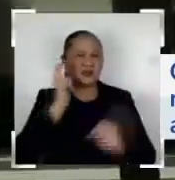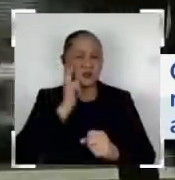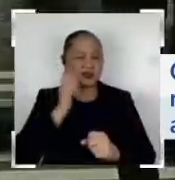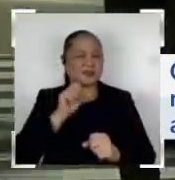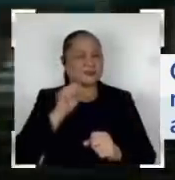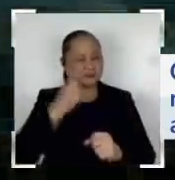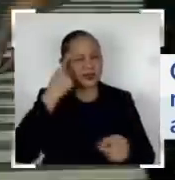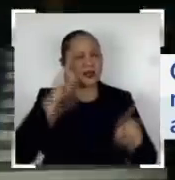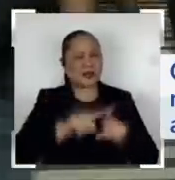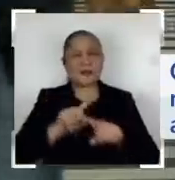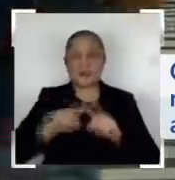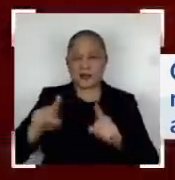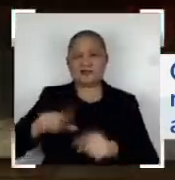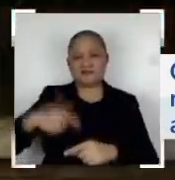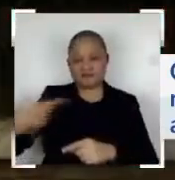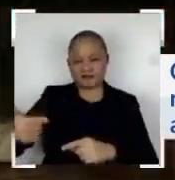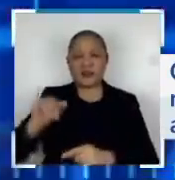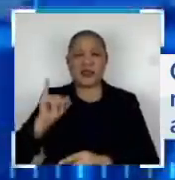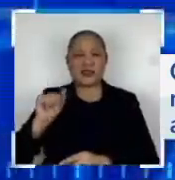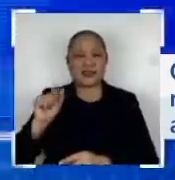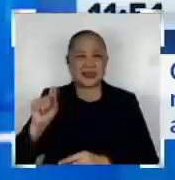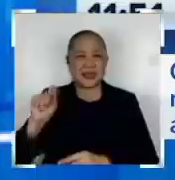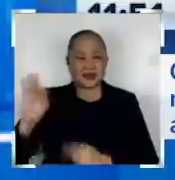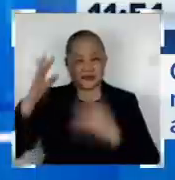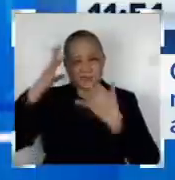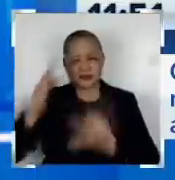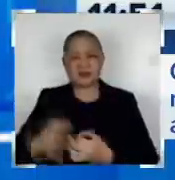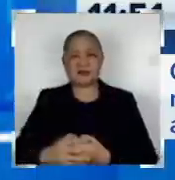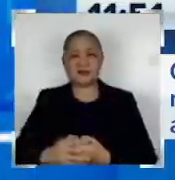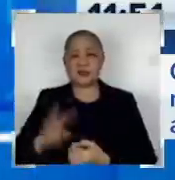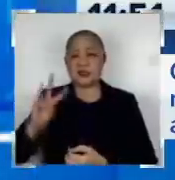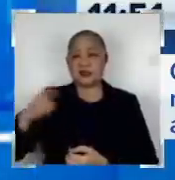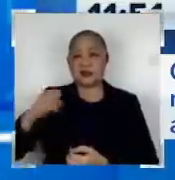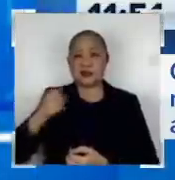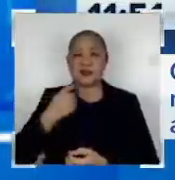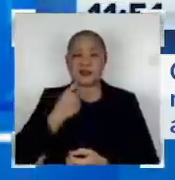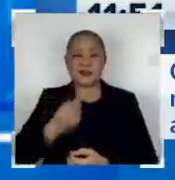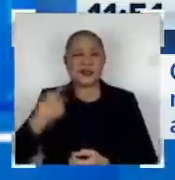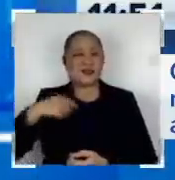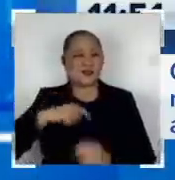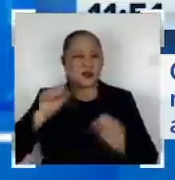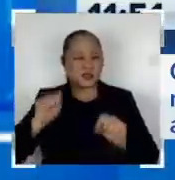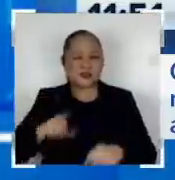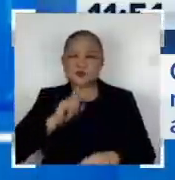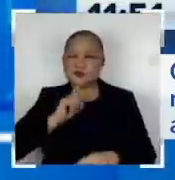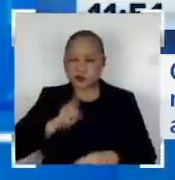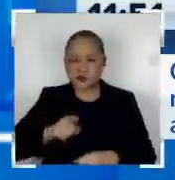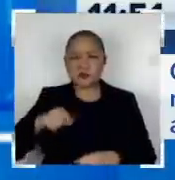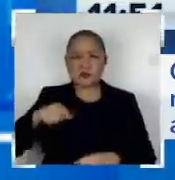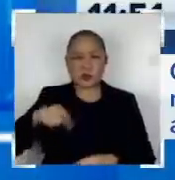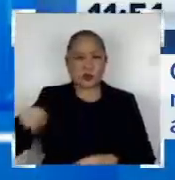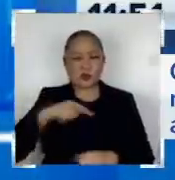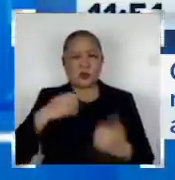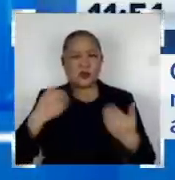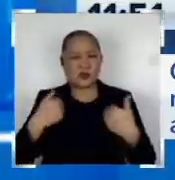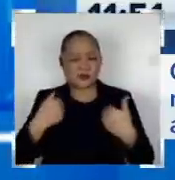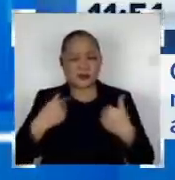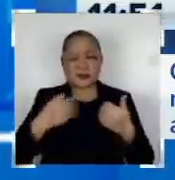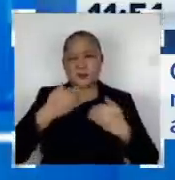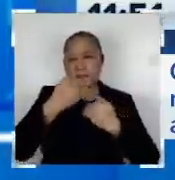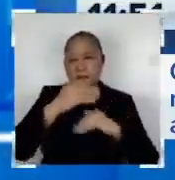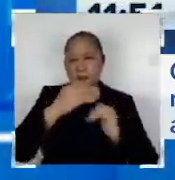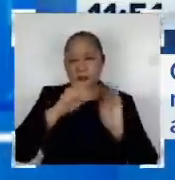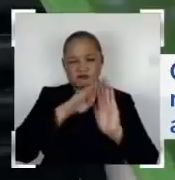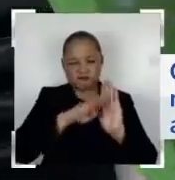sa IATF. Sabi naman ng WHO, if we can ensure that those minimum requirements, that those